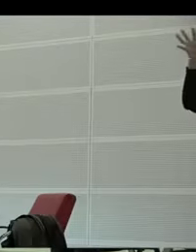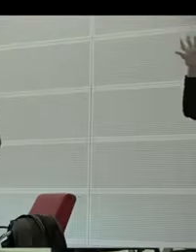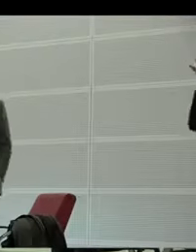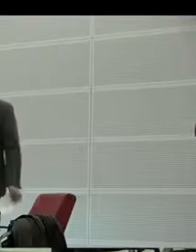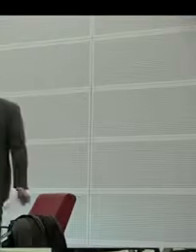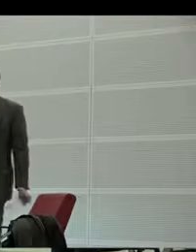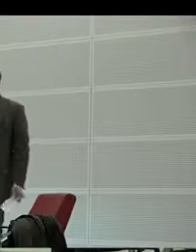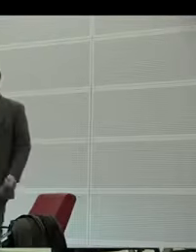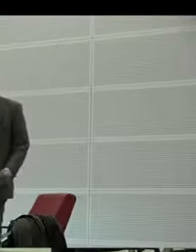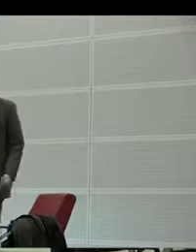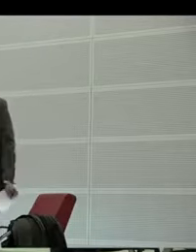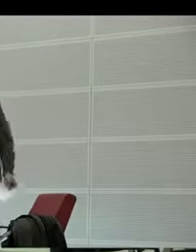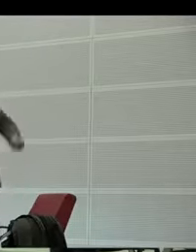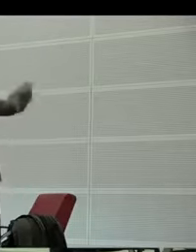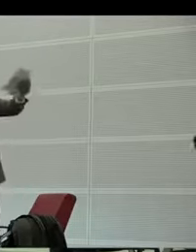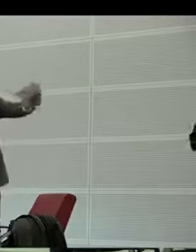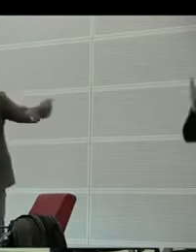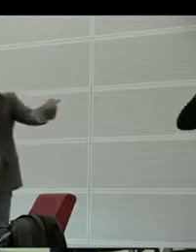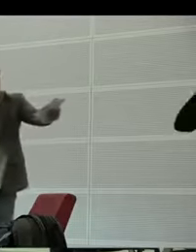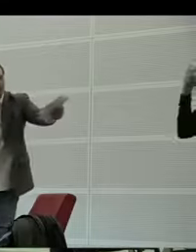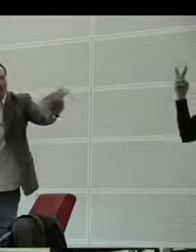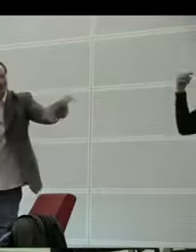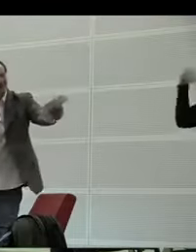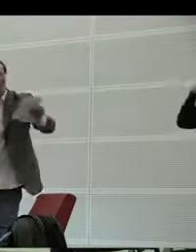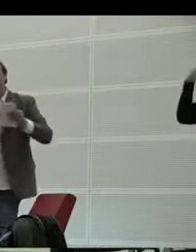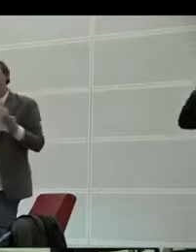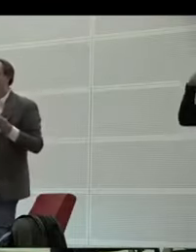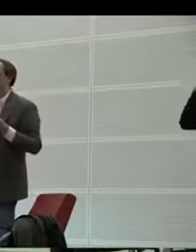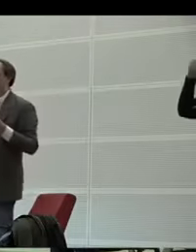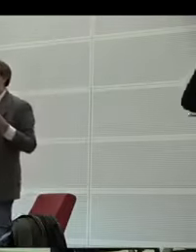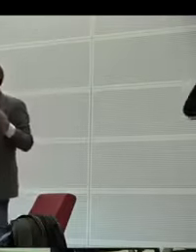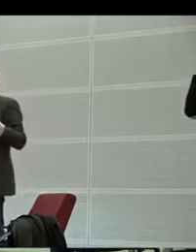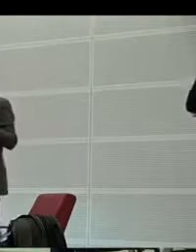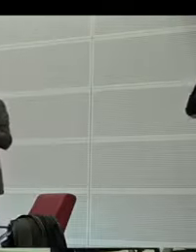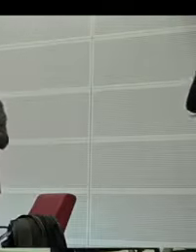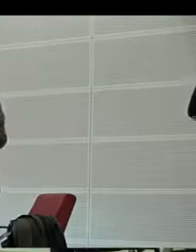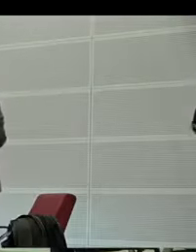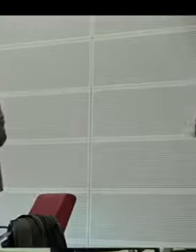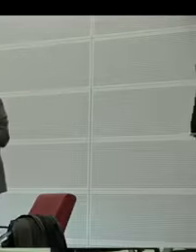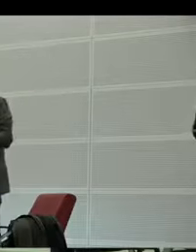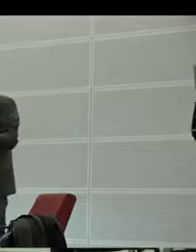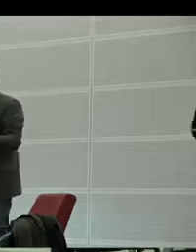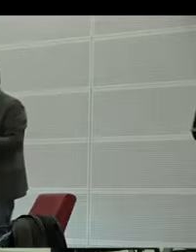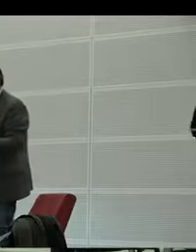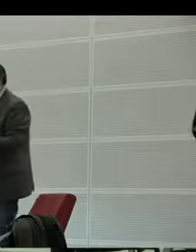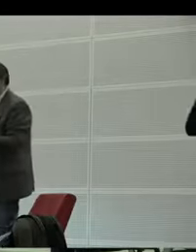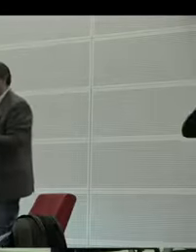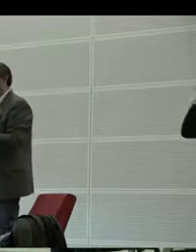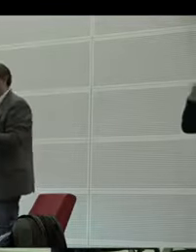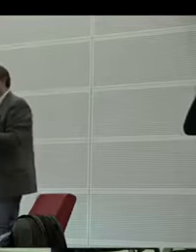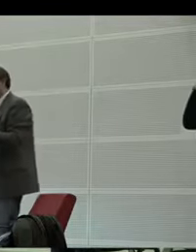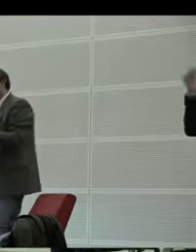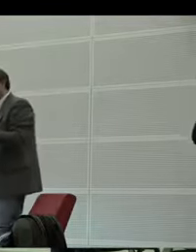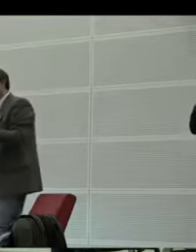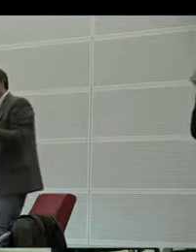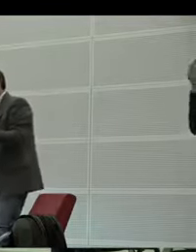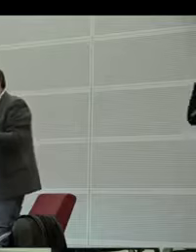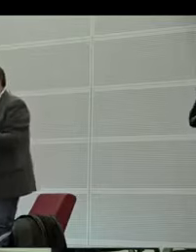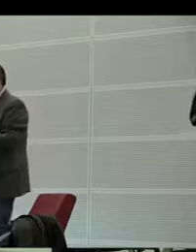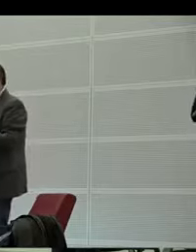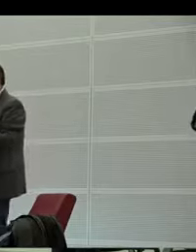Siamo felicissimi di avere con noi Alessandra Viaggianti, l'associazione di promozione sociale specializzata